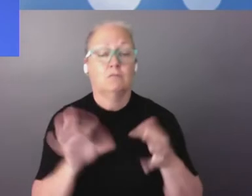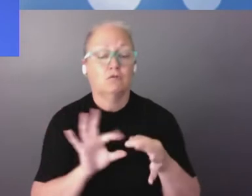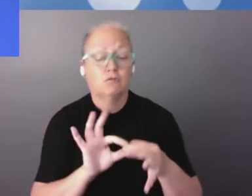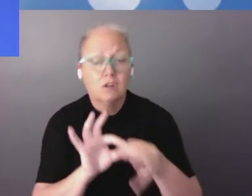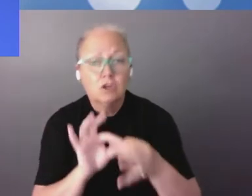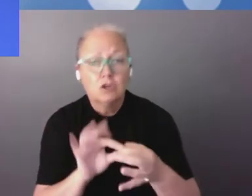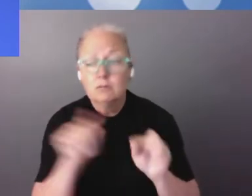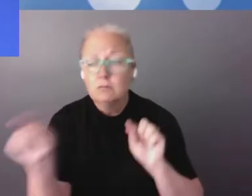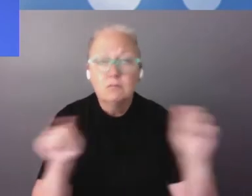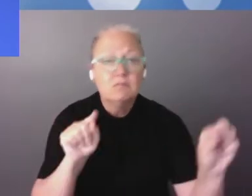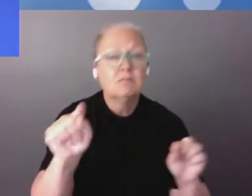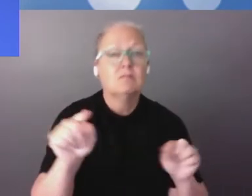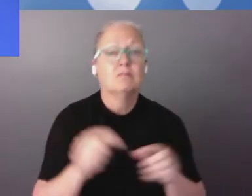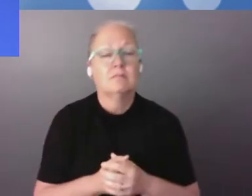اليوم